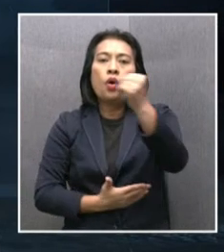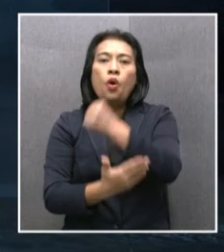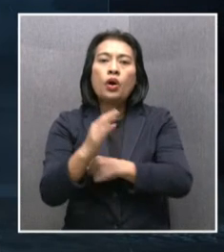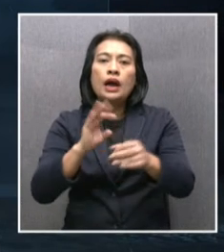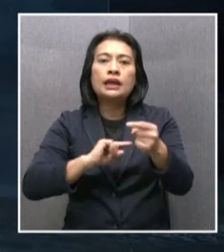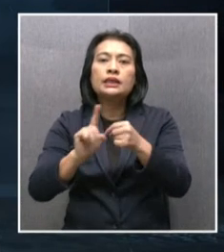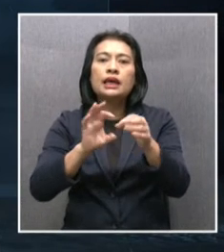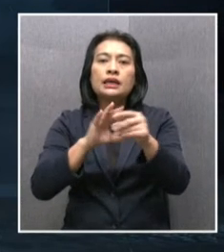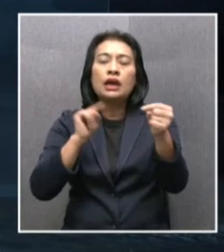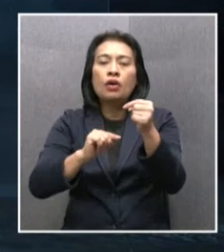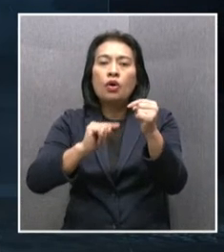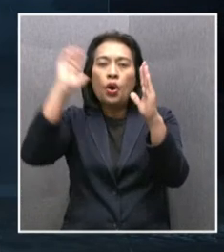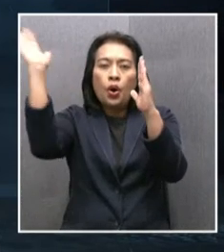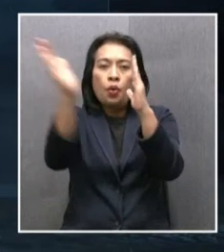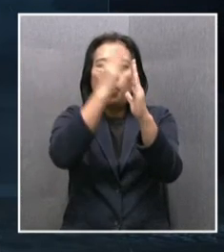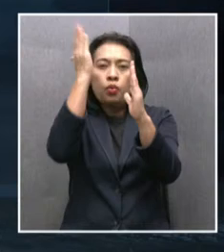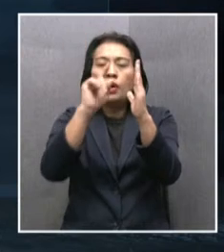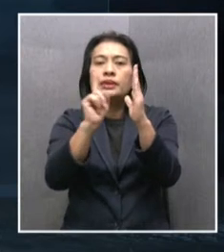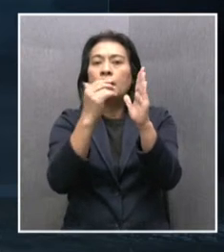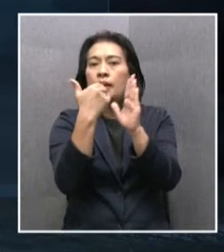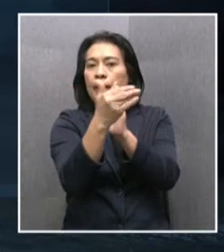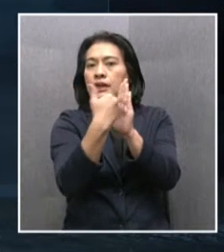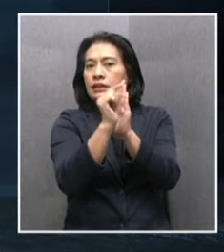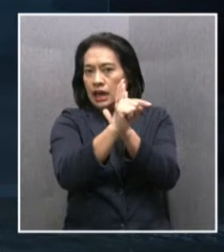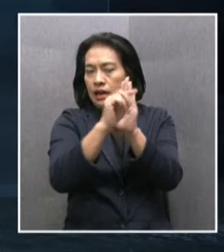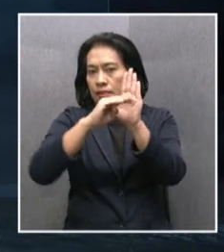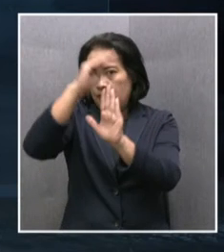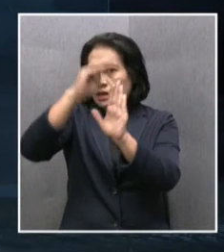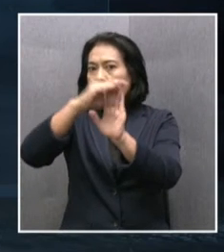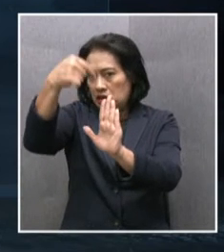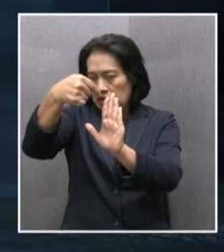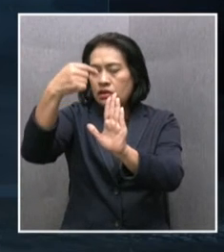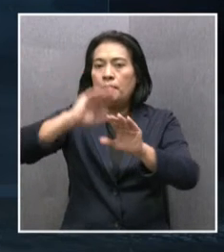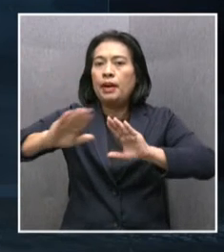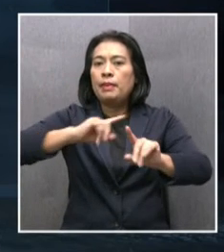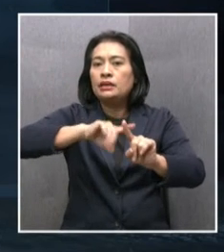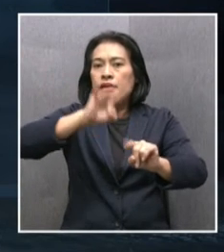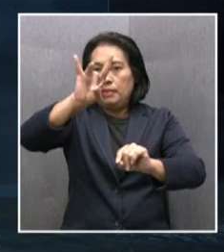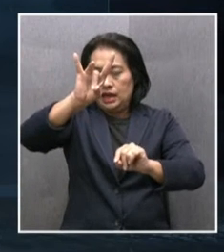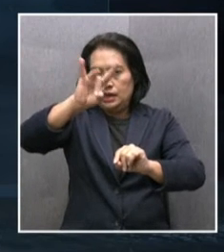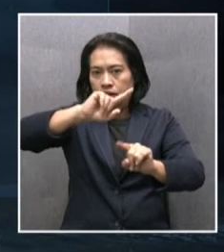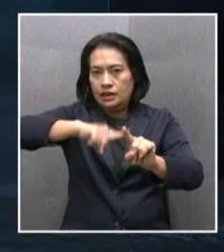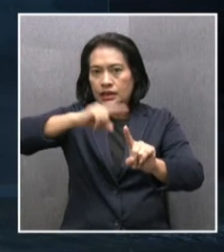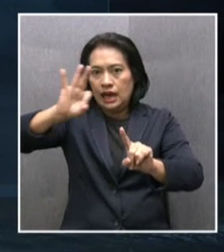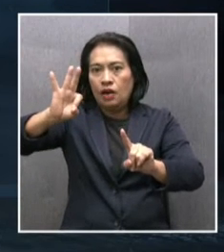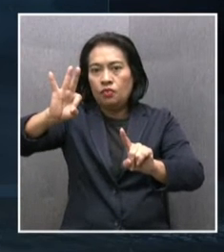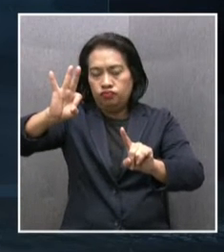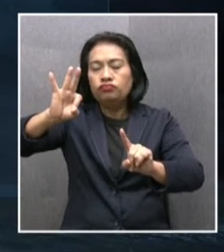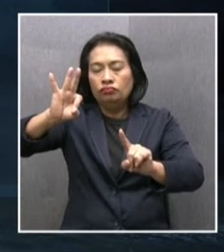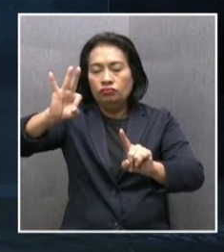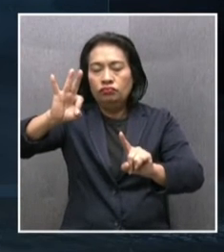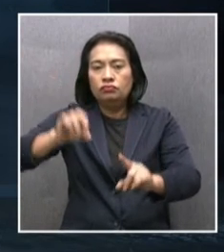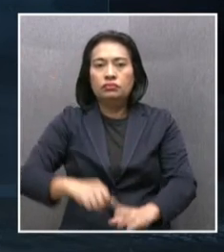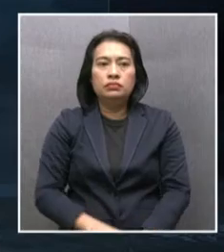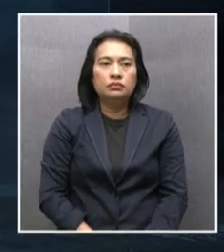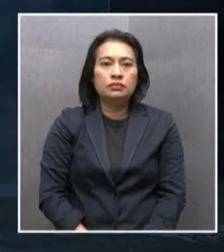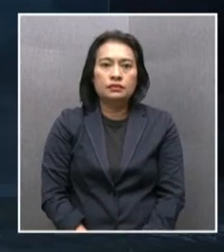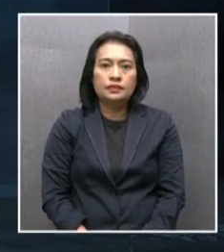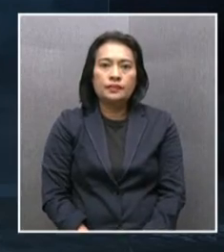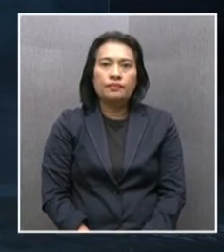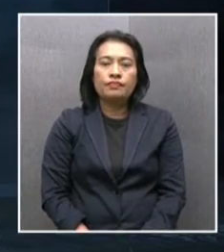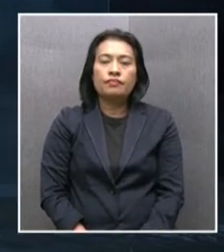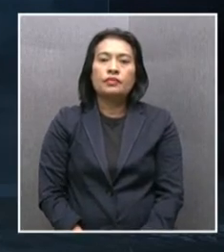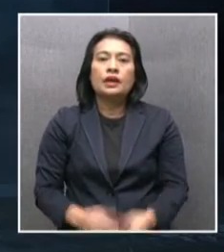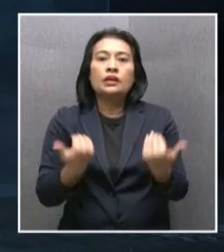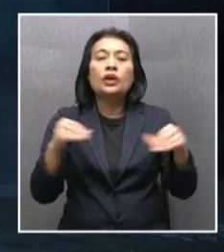ผ่านบริเวณภาคตะวันออกเฉียงเหนือและภาคเหนือในช่วงเดือนสิงหาคมหรือกันยายนนี้ค่ะ ก็จะเข้าสู่หน้าฝ